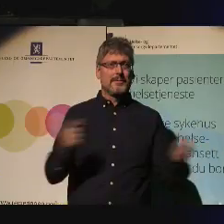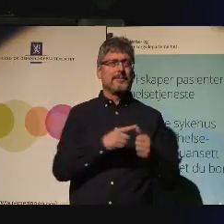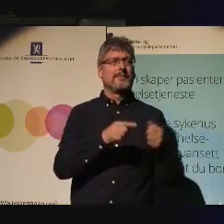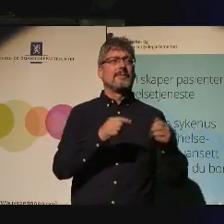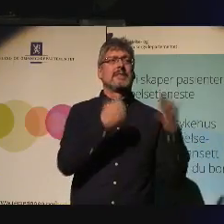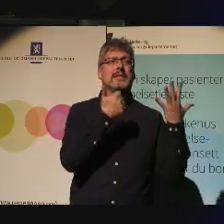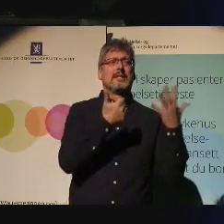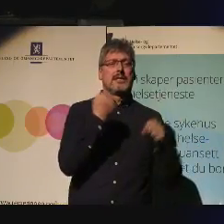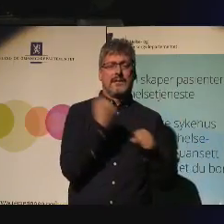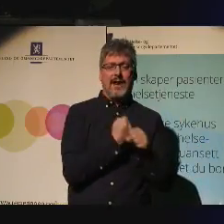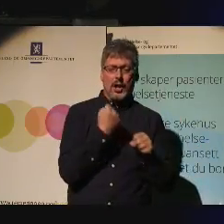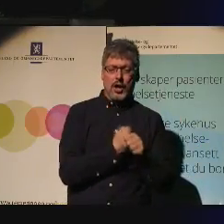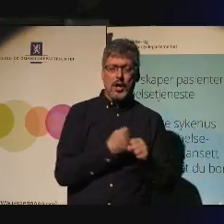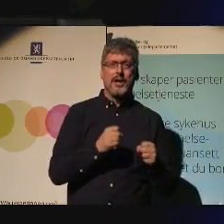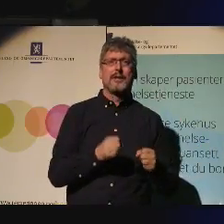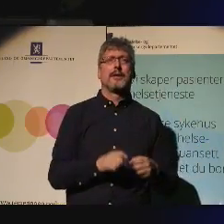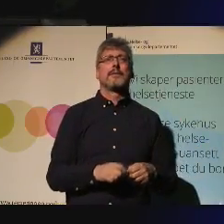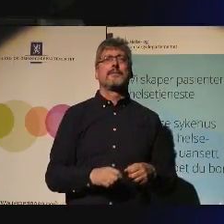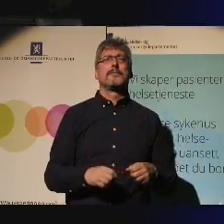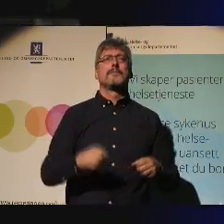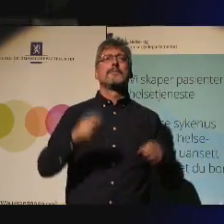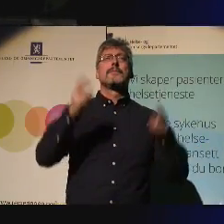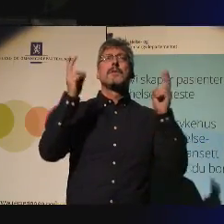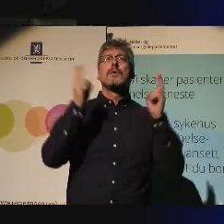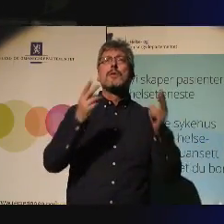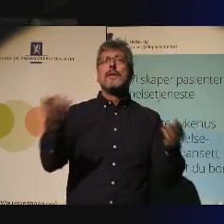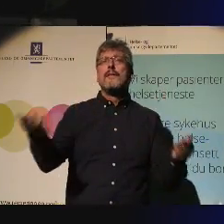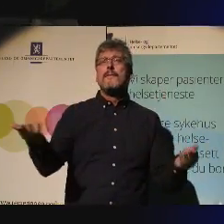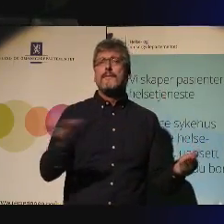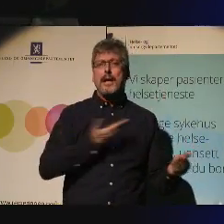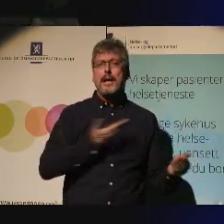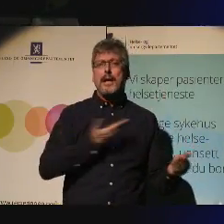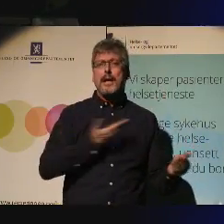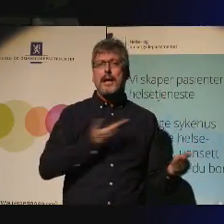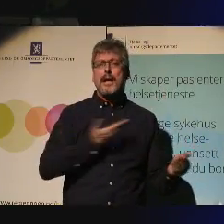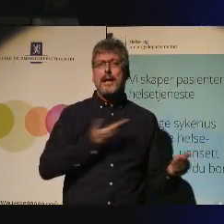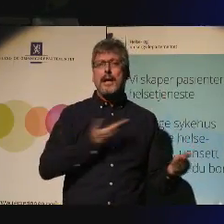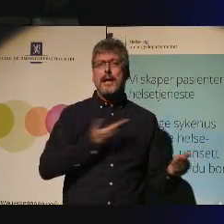verktøyene. Og det er veldig mye som skjer.